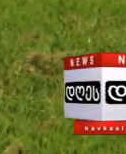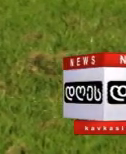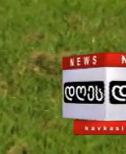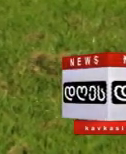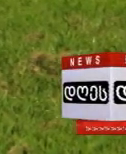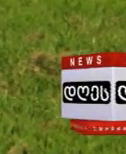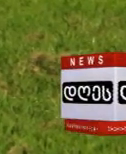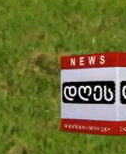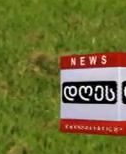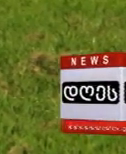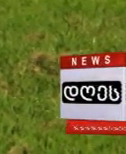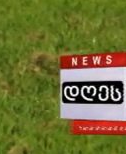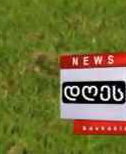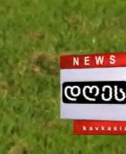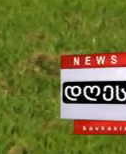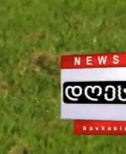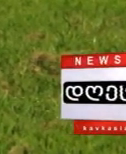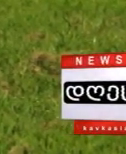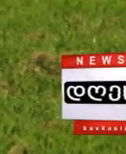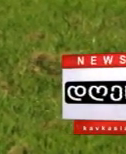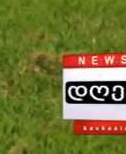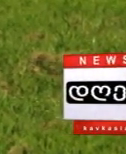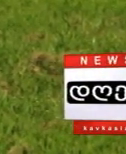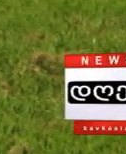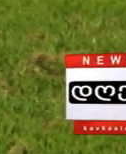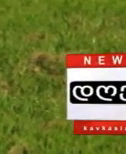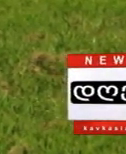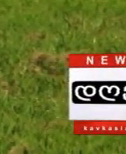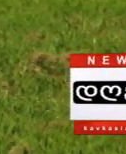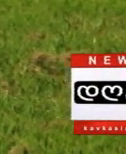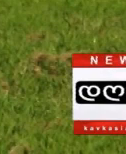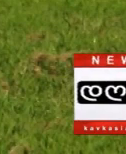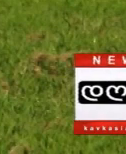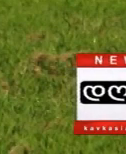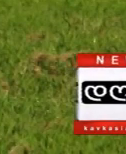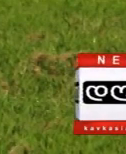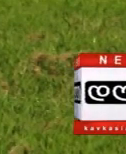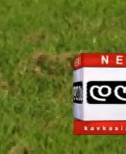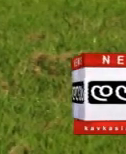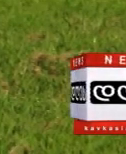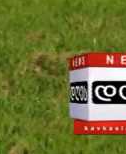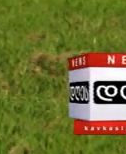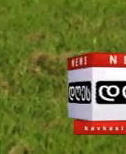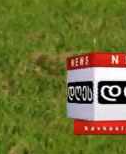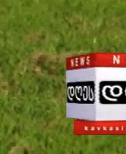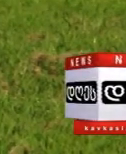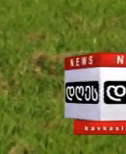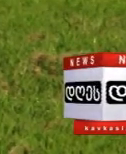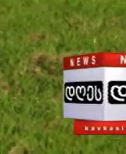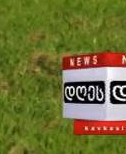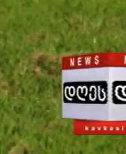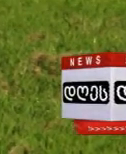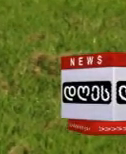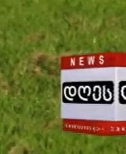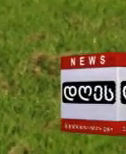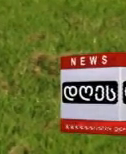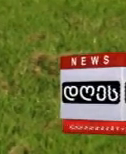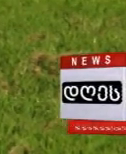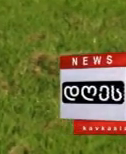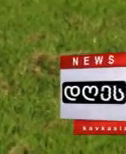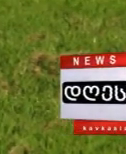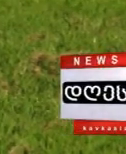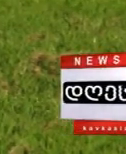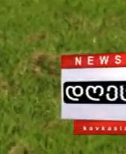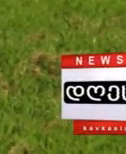გვაქვს და შესაბამისად მნიშვნელოვანია, რომ ჟურნალისტმა იცოდეს ასეთ ვითარებაში, როგორ მოიქცეს,